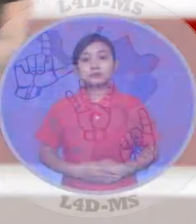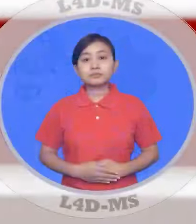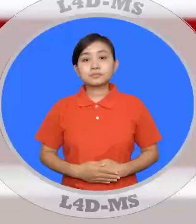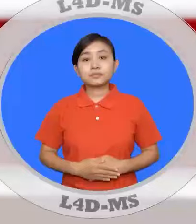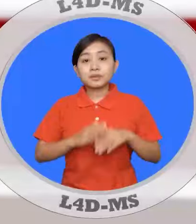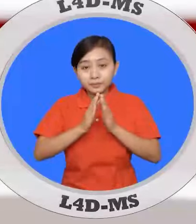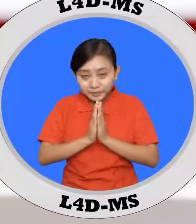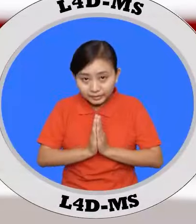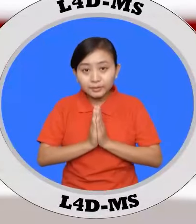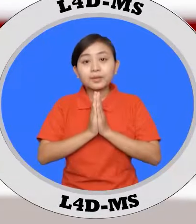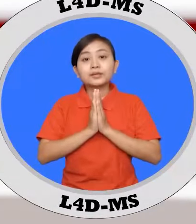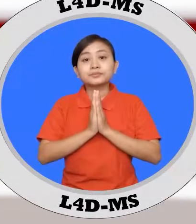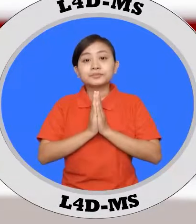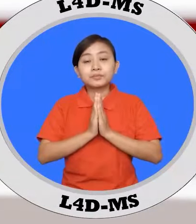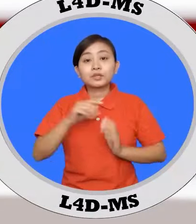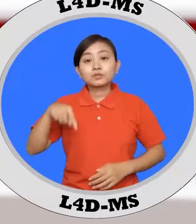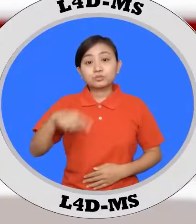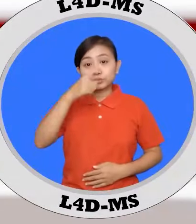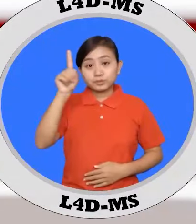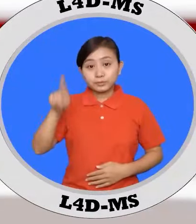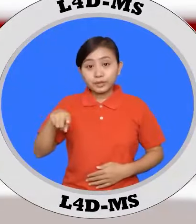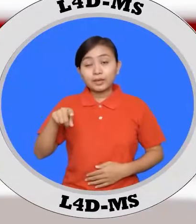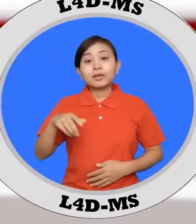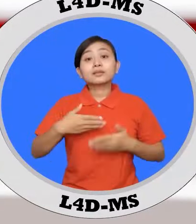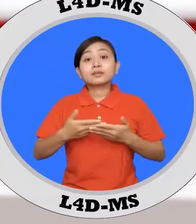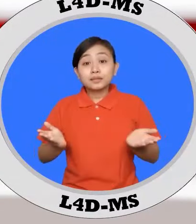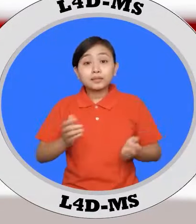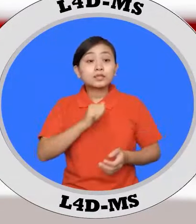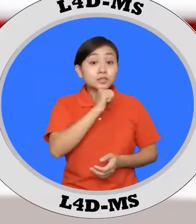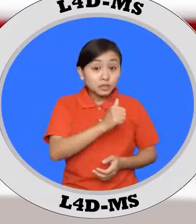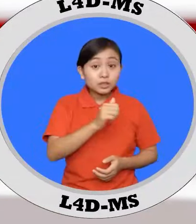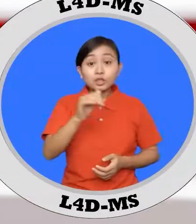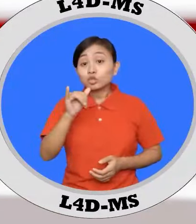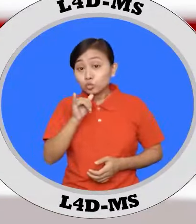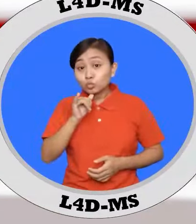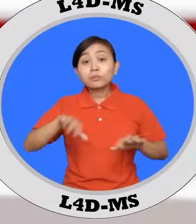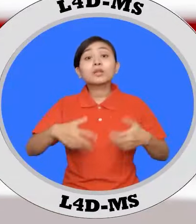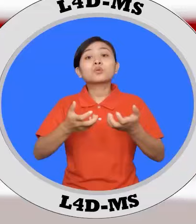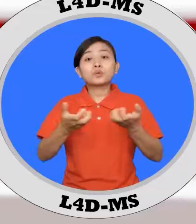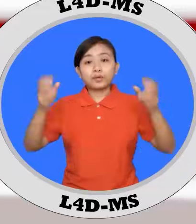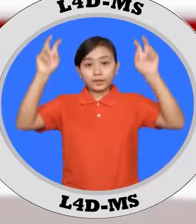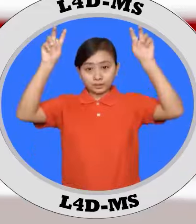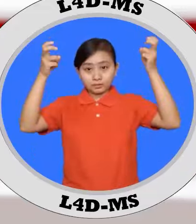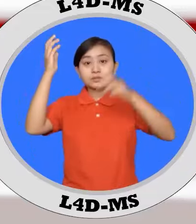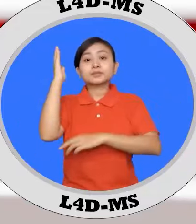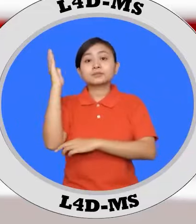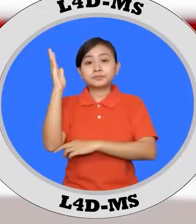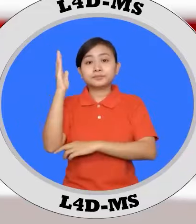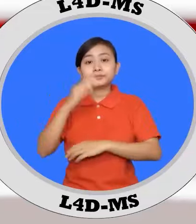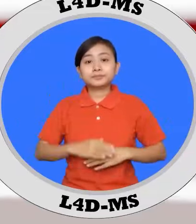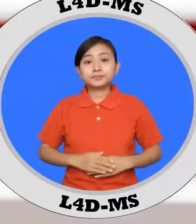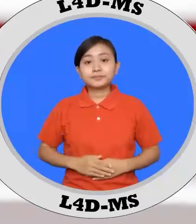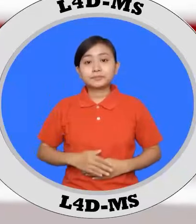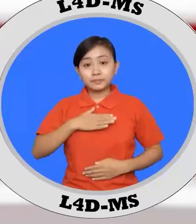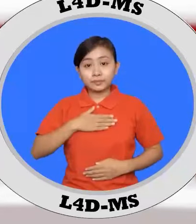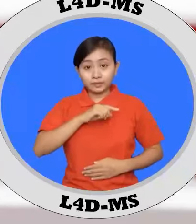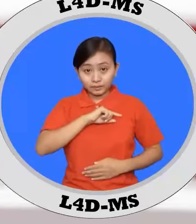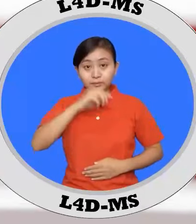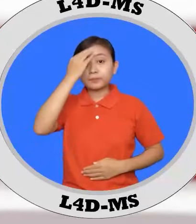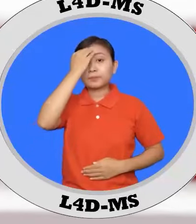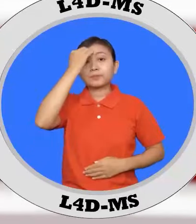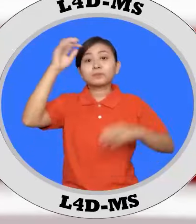မြန်မာပြည်သူများအားလုံးပဲမင်္ဂလာပါရှင် PPTV ရဲ့အပတ်စဉ်တင်ဆက်ပေးနေကြဖြစ်တဲ့တတင်းလာချင်းလာအစီအစဉ်ကနေပြီးတော့ပြန်လည်ကြိုဆိုလိုက်ပါတယ်ဒီတစ်ပတ်မှာလ